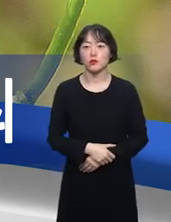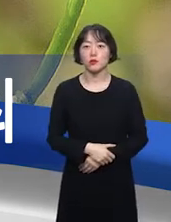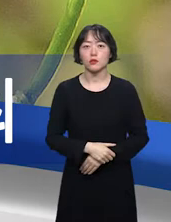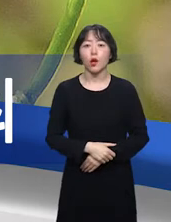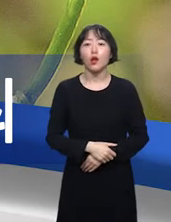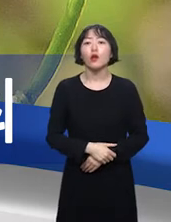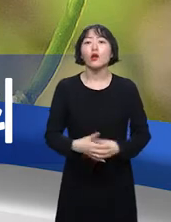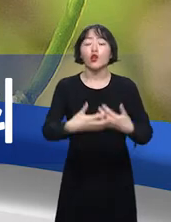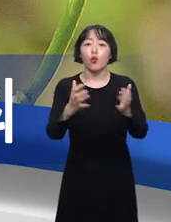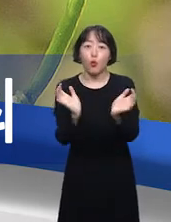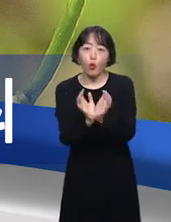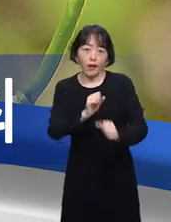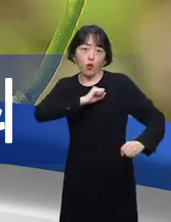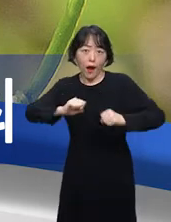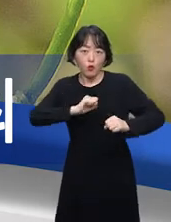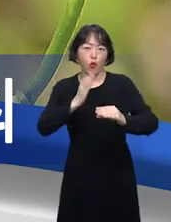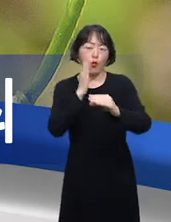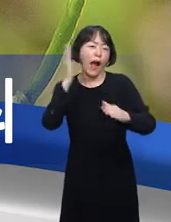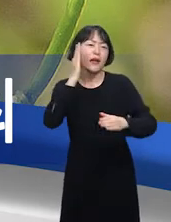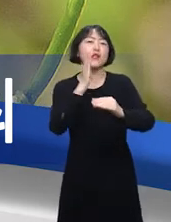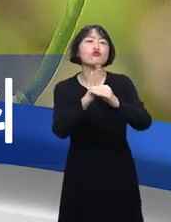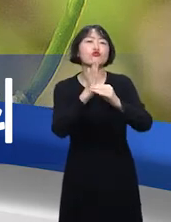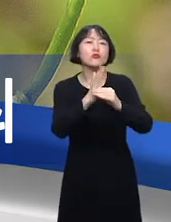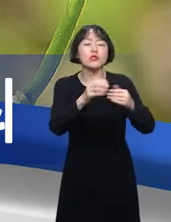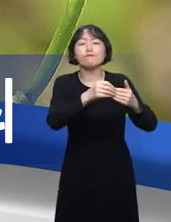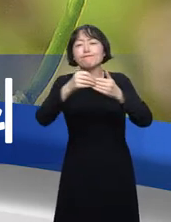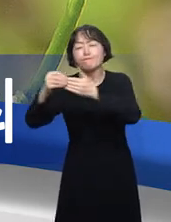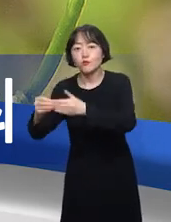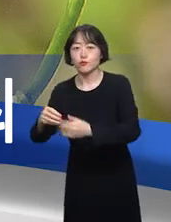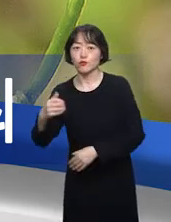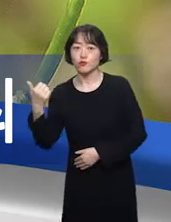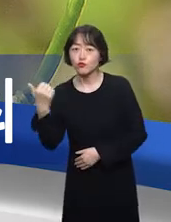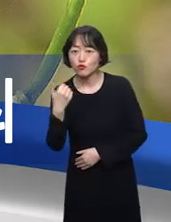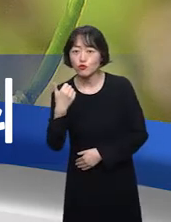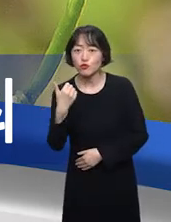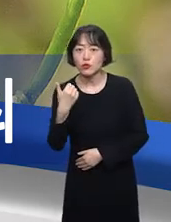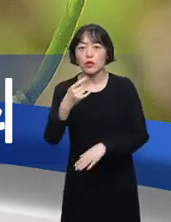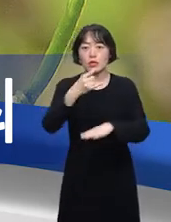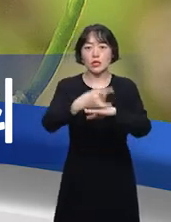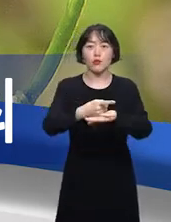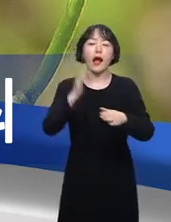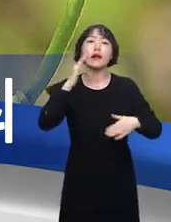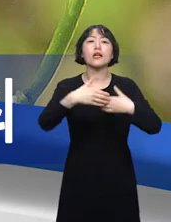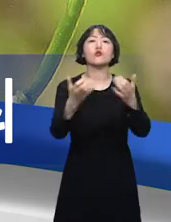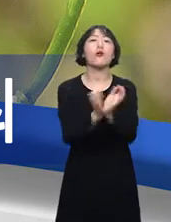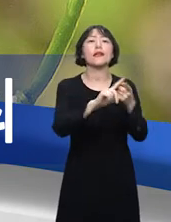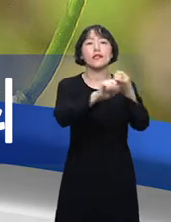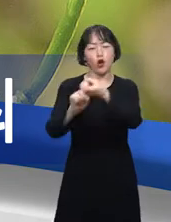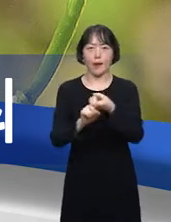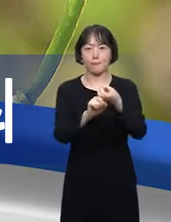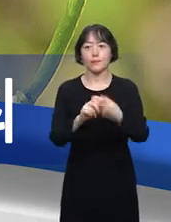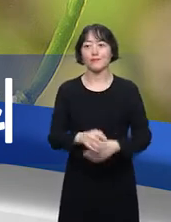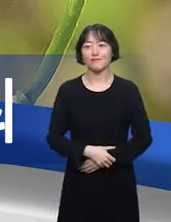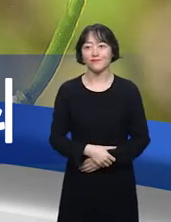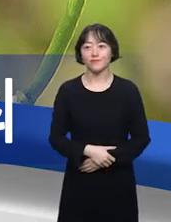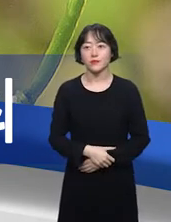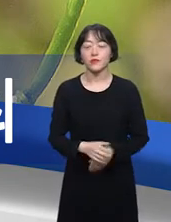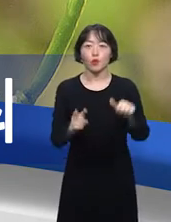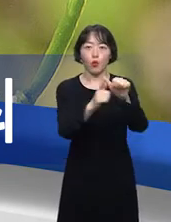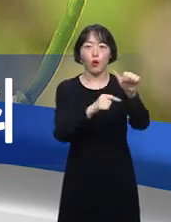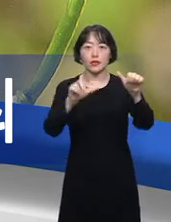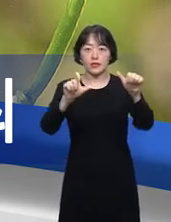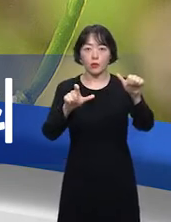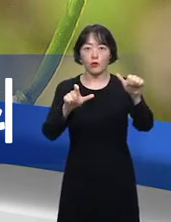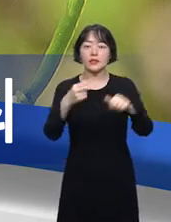운영될 수 있도록 이끄는 단체, 바로 의왕 학생 동아리 연합회인데요. 5월 15일 2021년 의왕